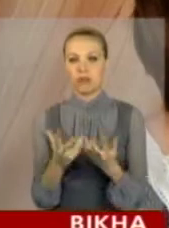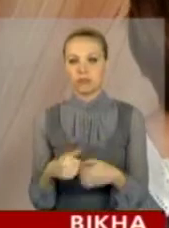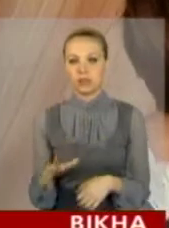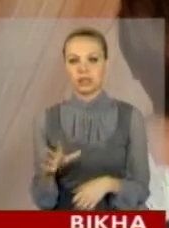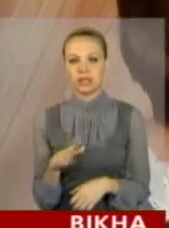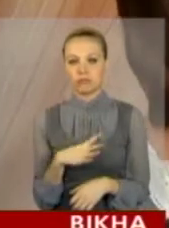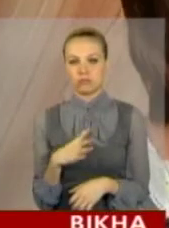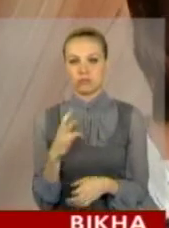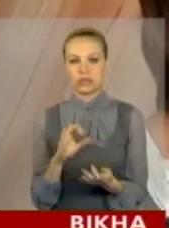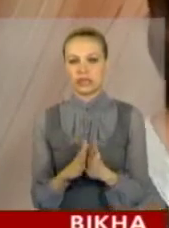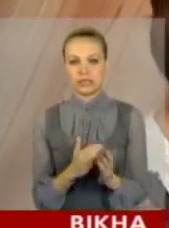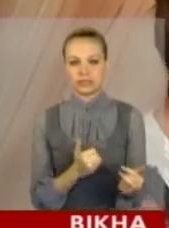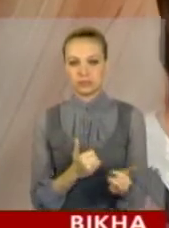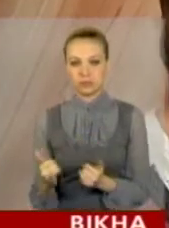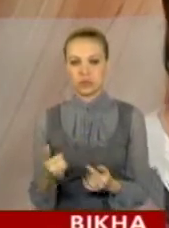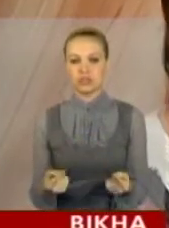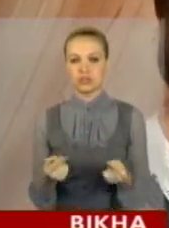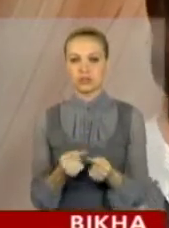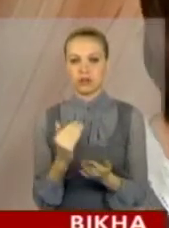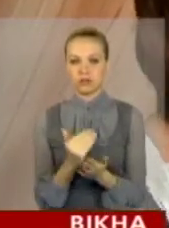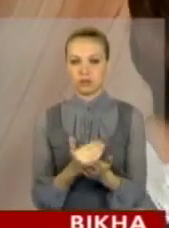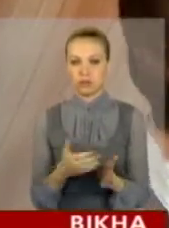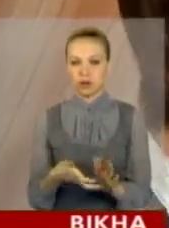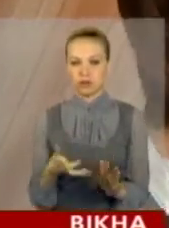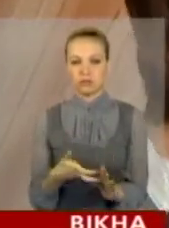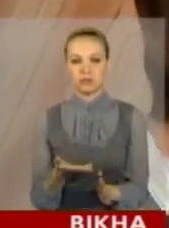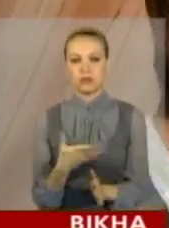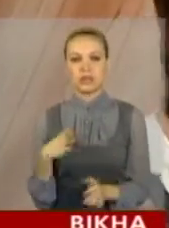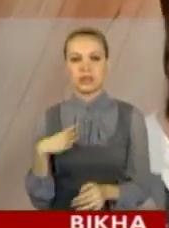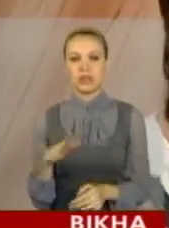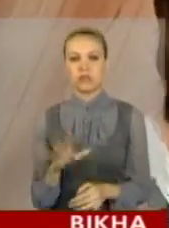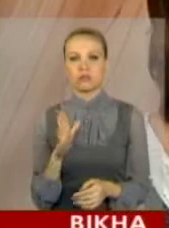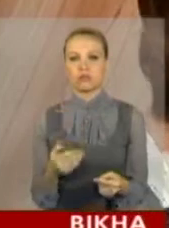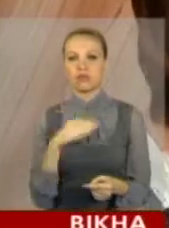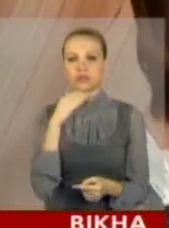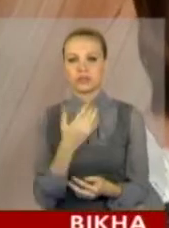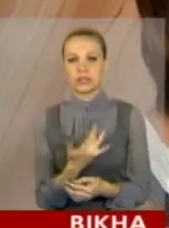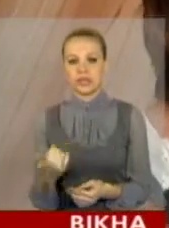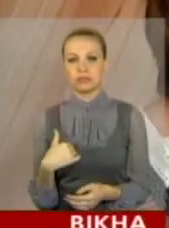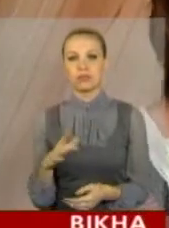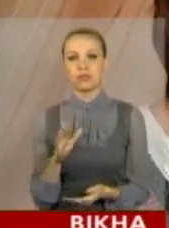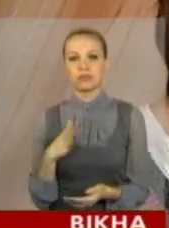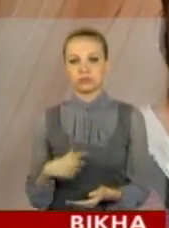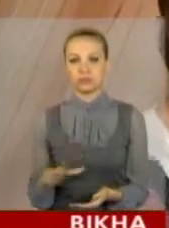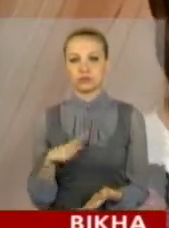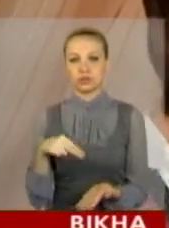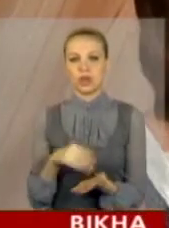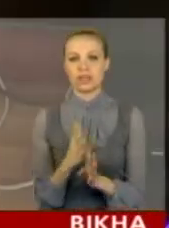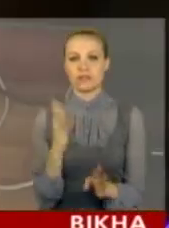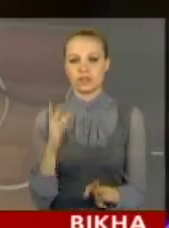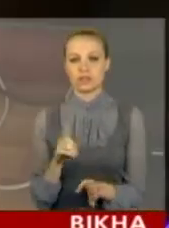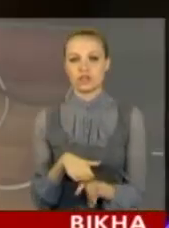було не забезпечено певними програмами, їх не було в достатній кількості, і ми повинні були стояти в черзі,